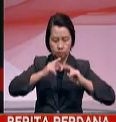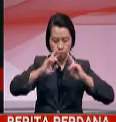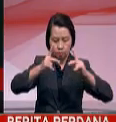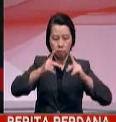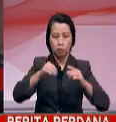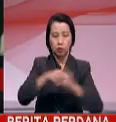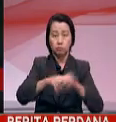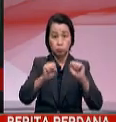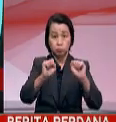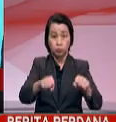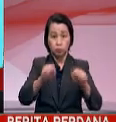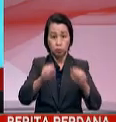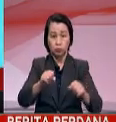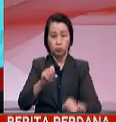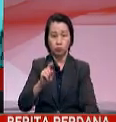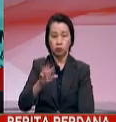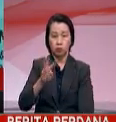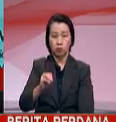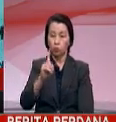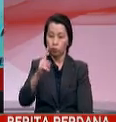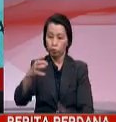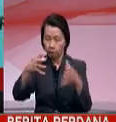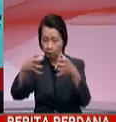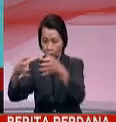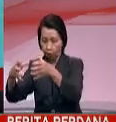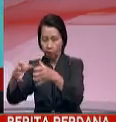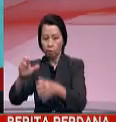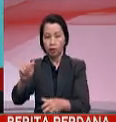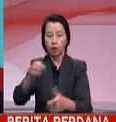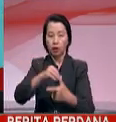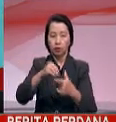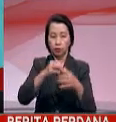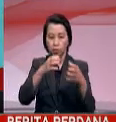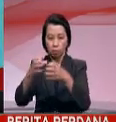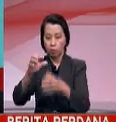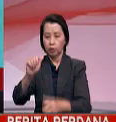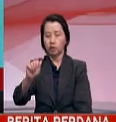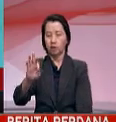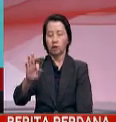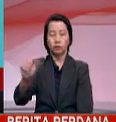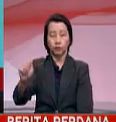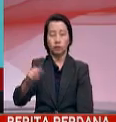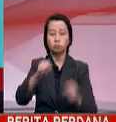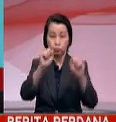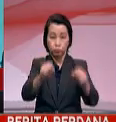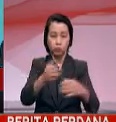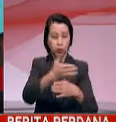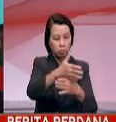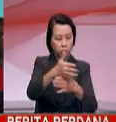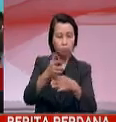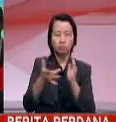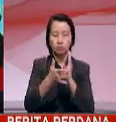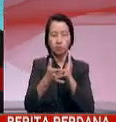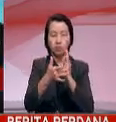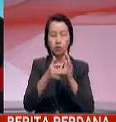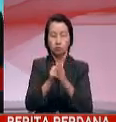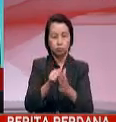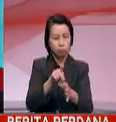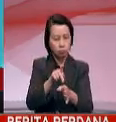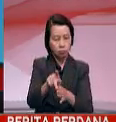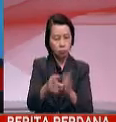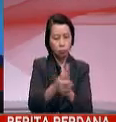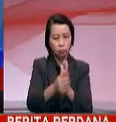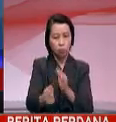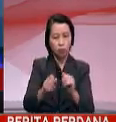sepenuhnya keupayaan TM One Cloud A atau Cloud Alpha. Ia turut membolehkan perkongsian teknologi dan kepakaran